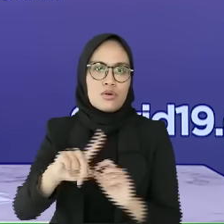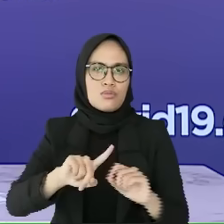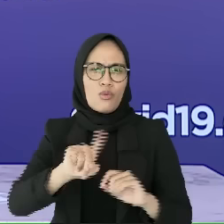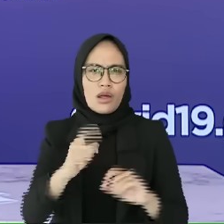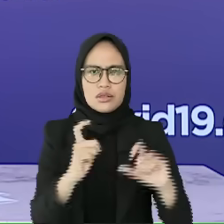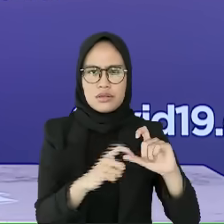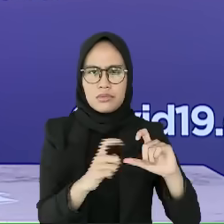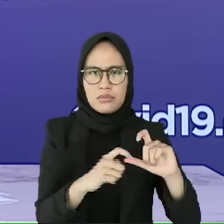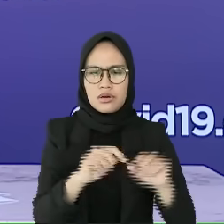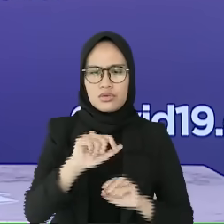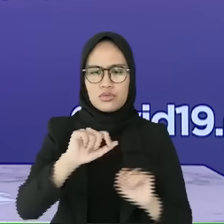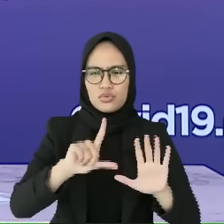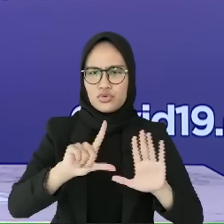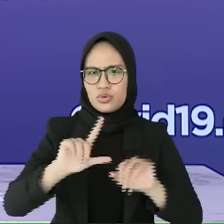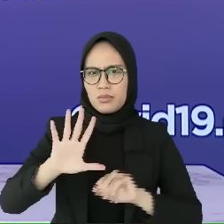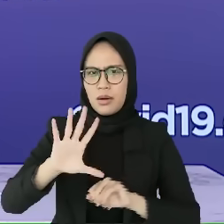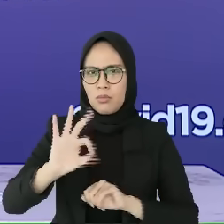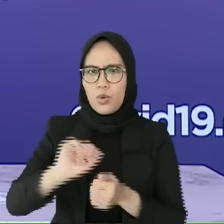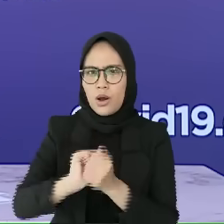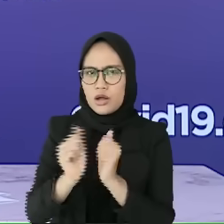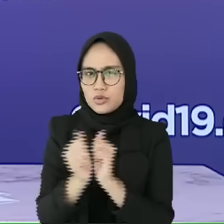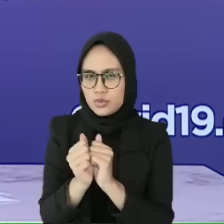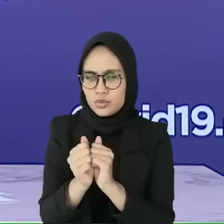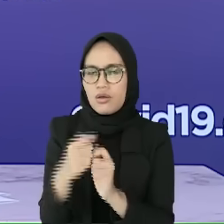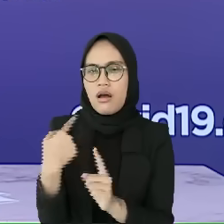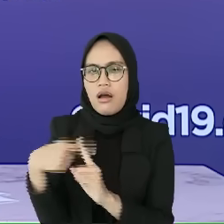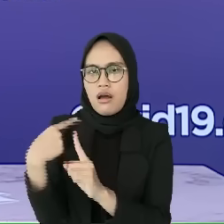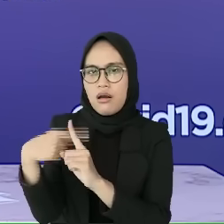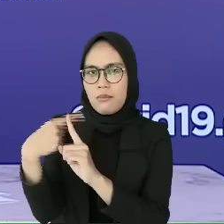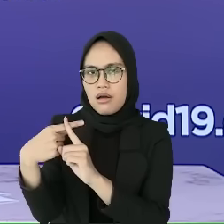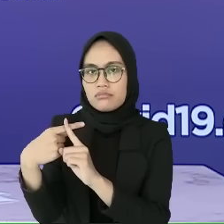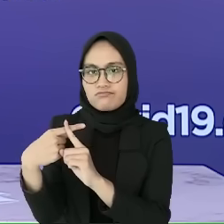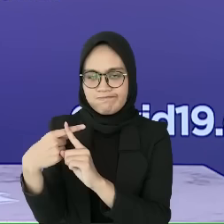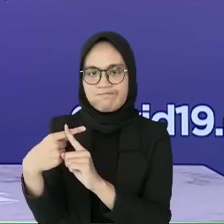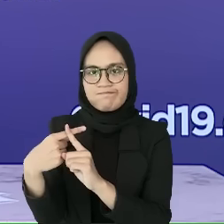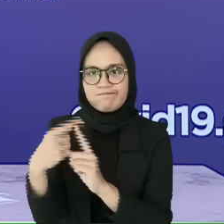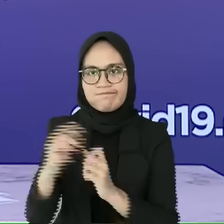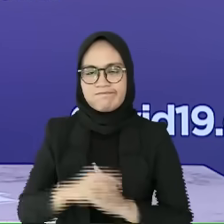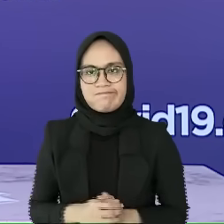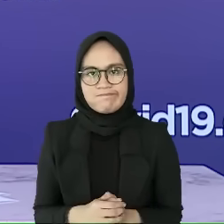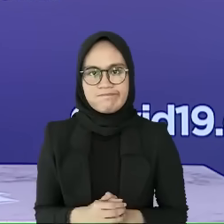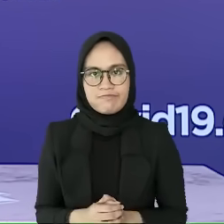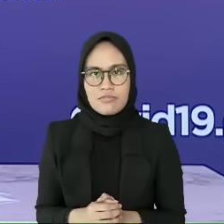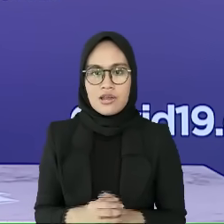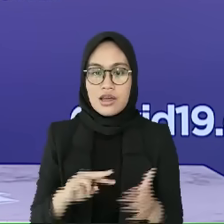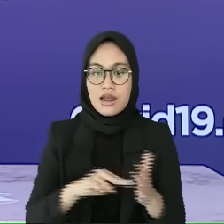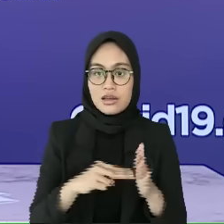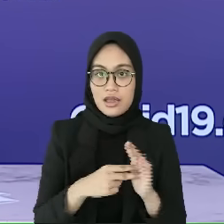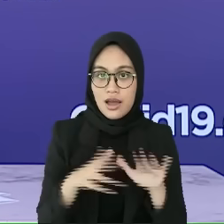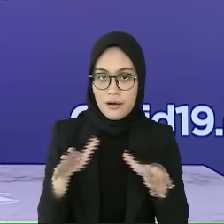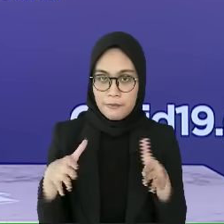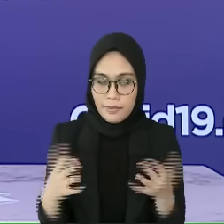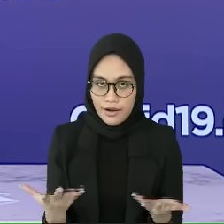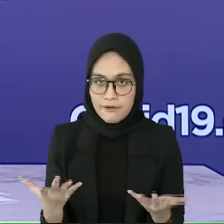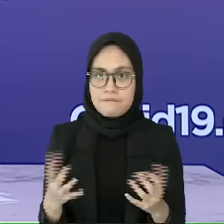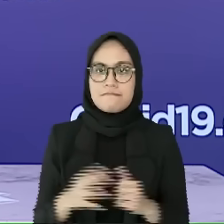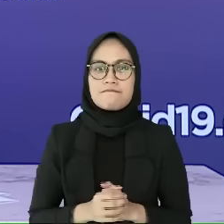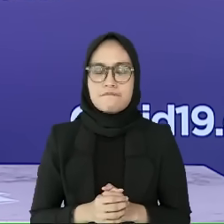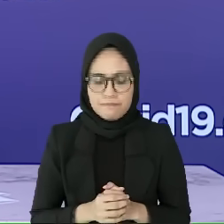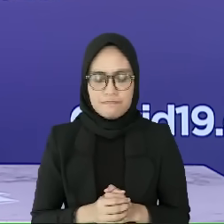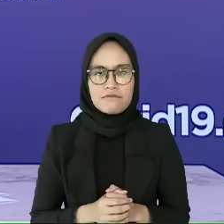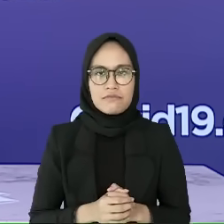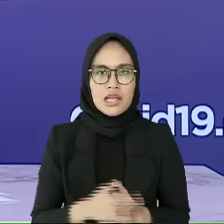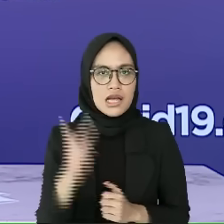750 kasus aktif. Hal ini menandakan bahwa perbaikan kasus COVID-19 harus